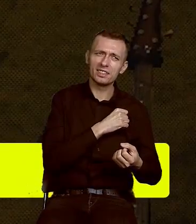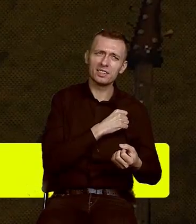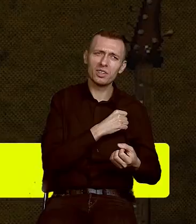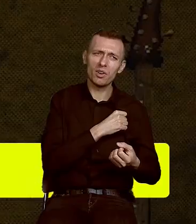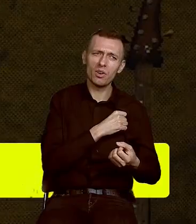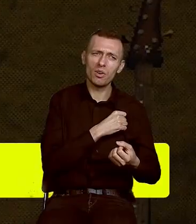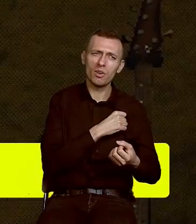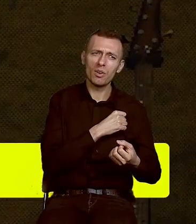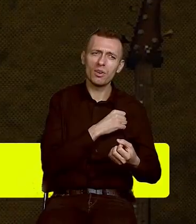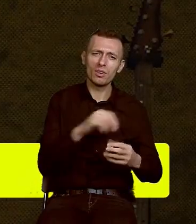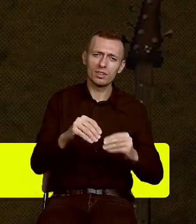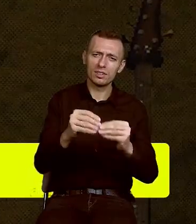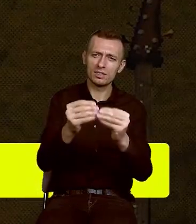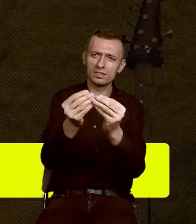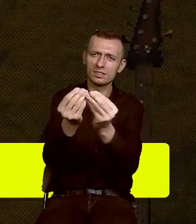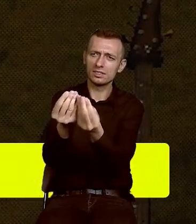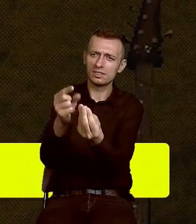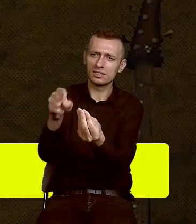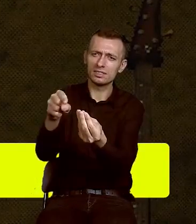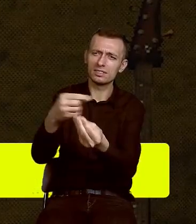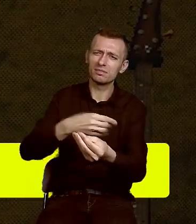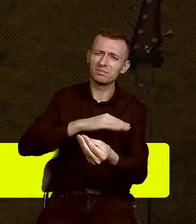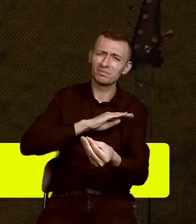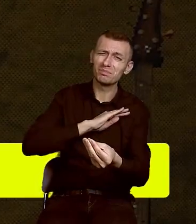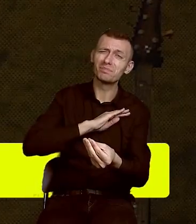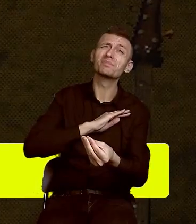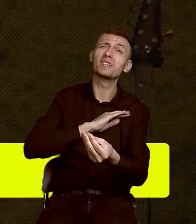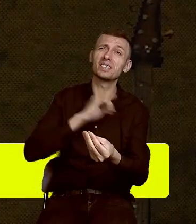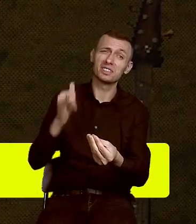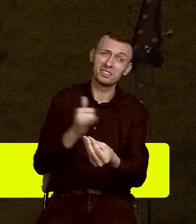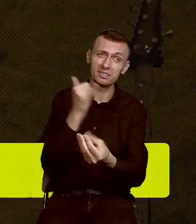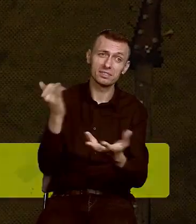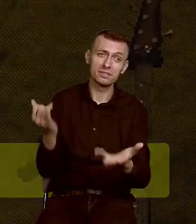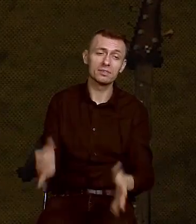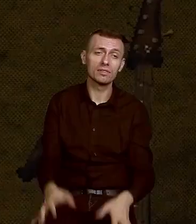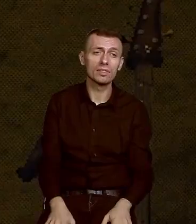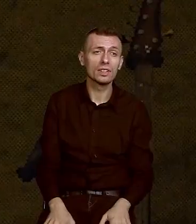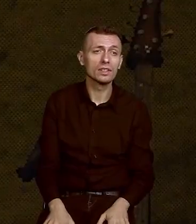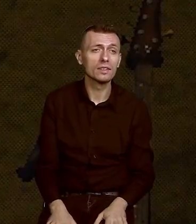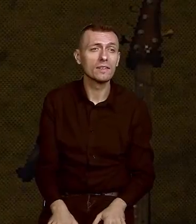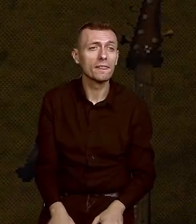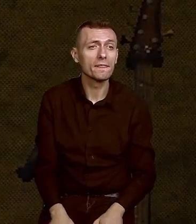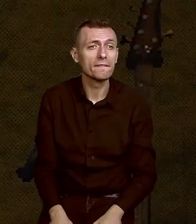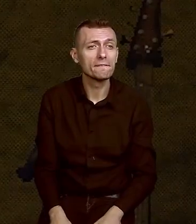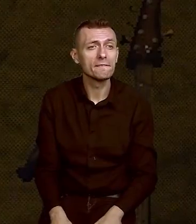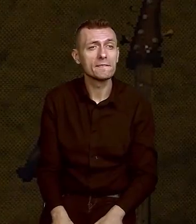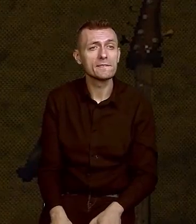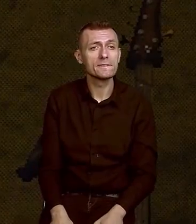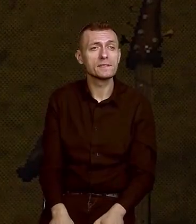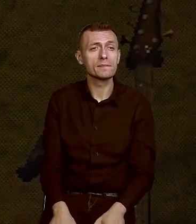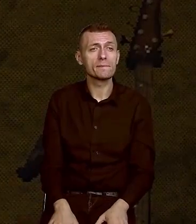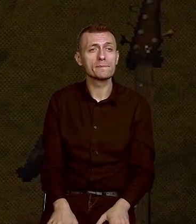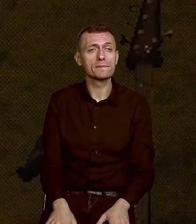używa radosnego obrazu narodzin, aby pokazać nam okropną obrzydliwość skutków